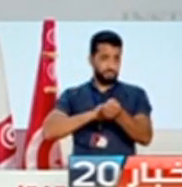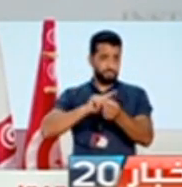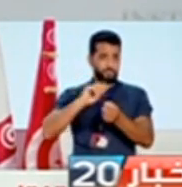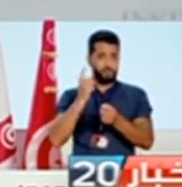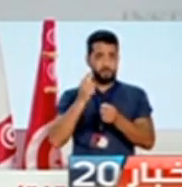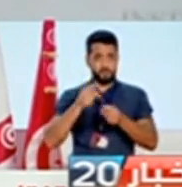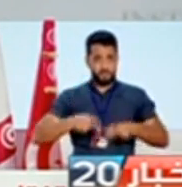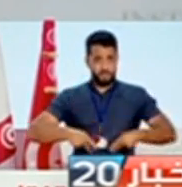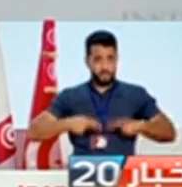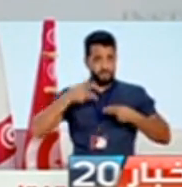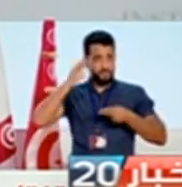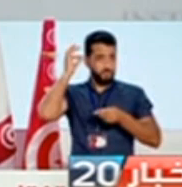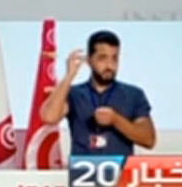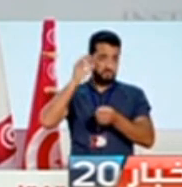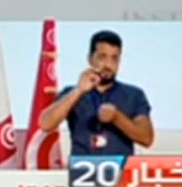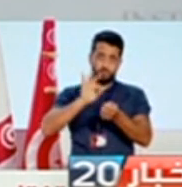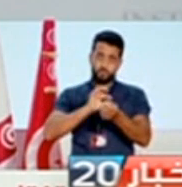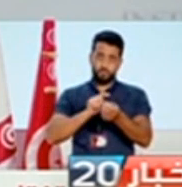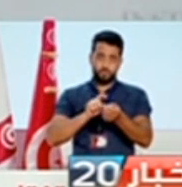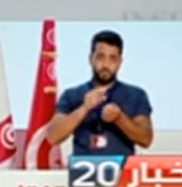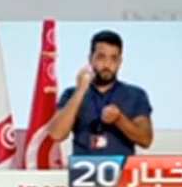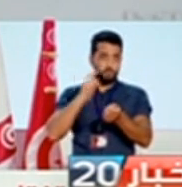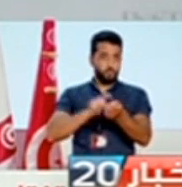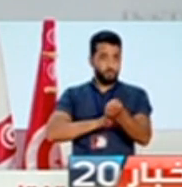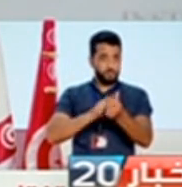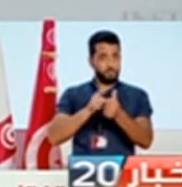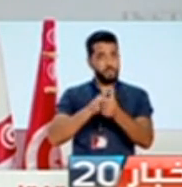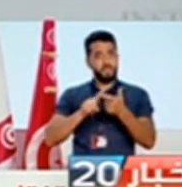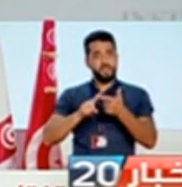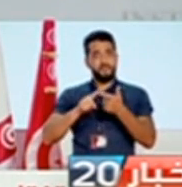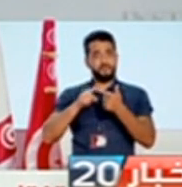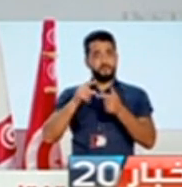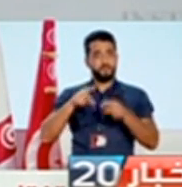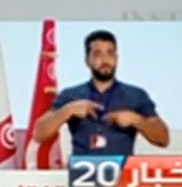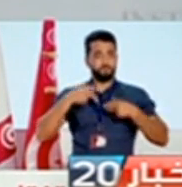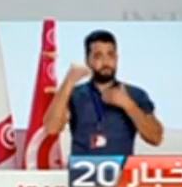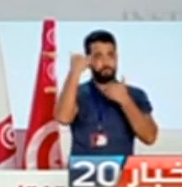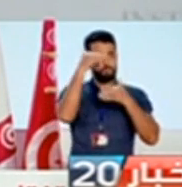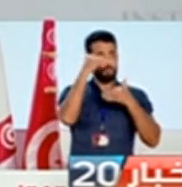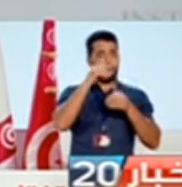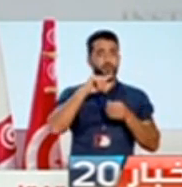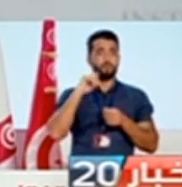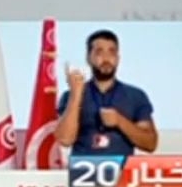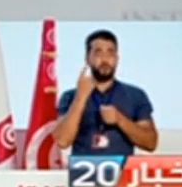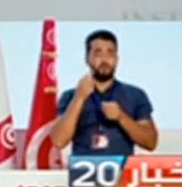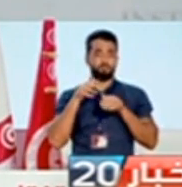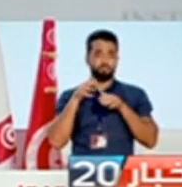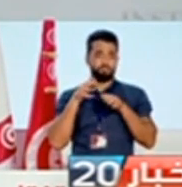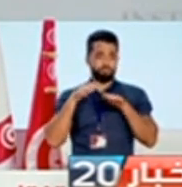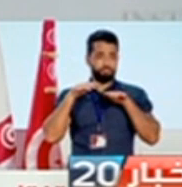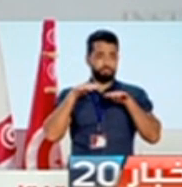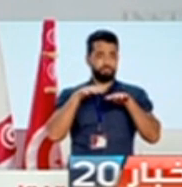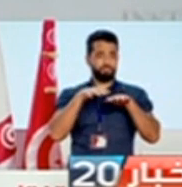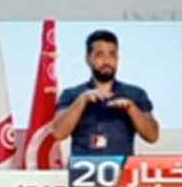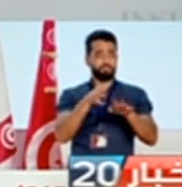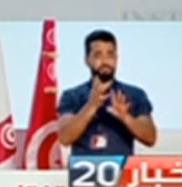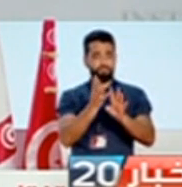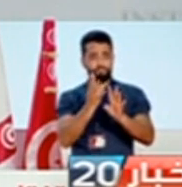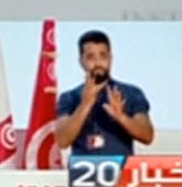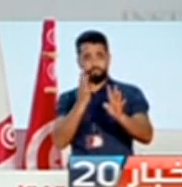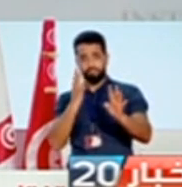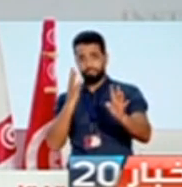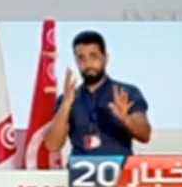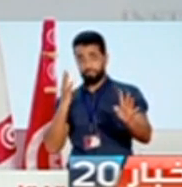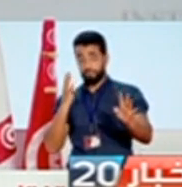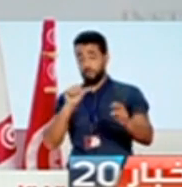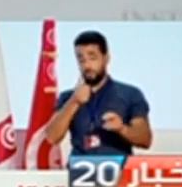سواء كانوا داخل أرض الوطن أو خارج أرض الوطن أن يتوجهوا بكثافة إلى مكاتب ومراكز